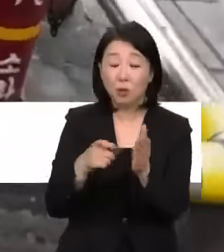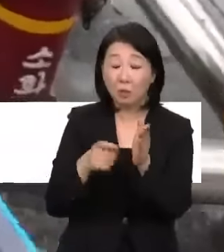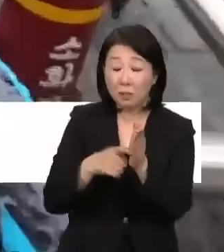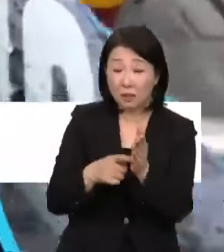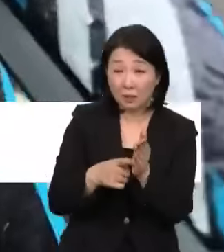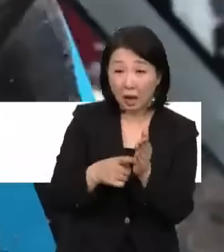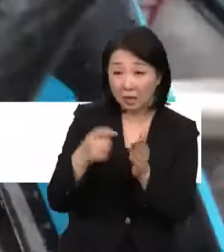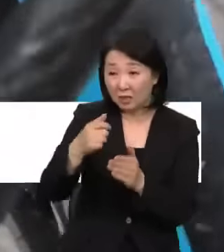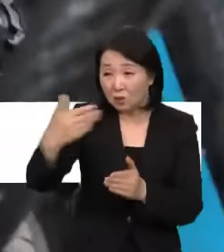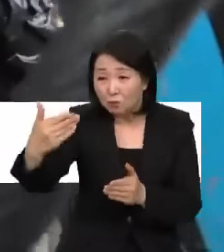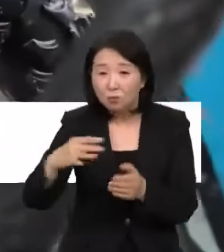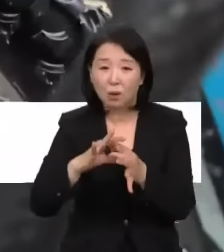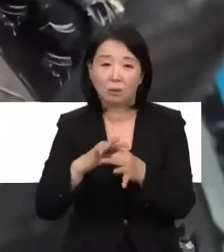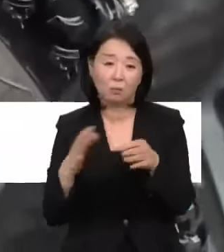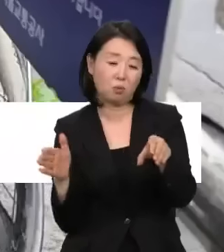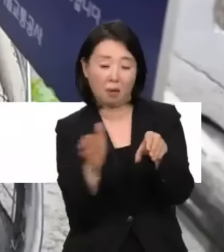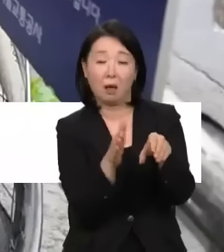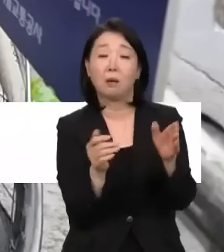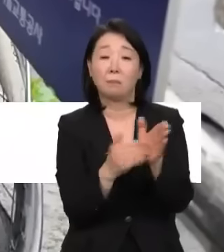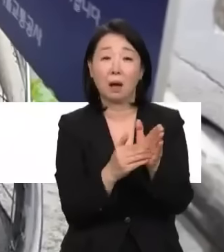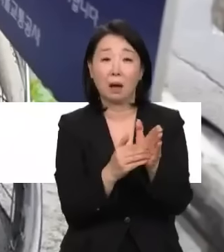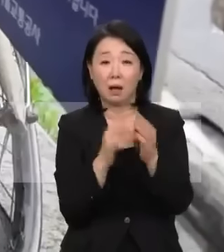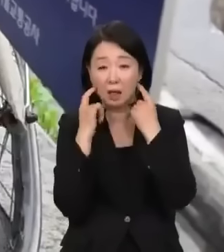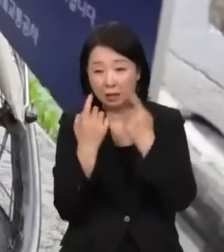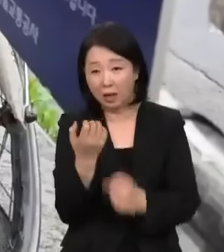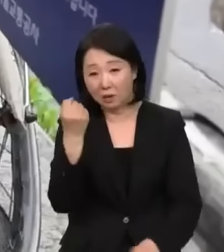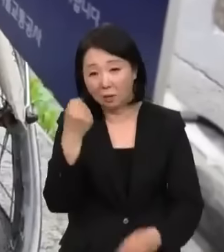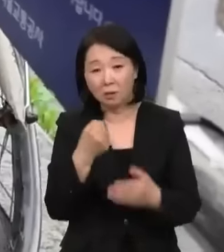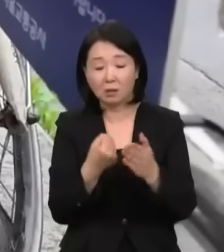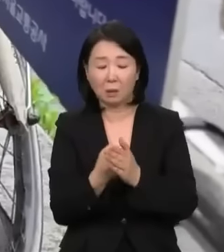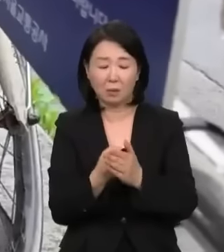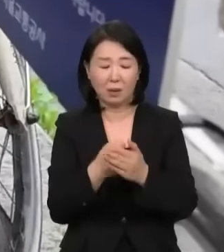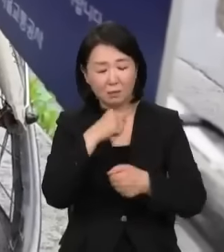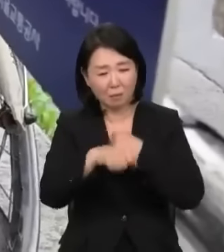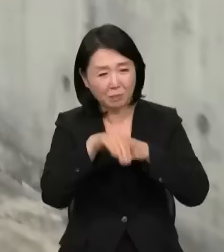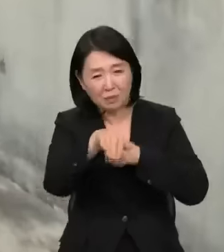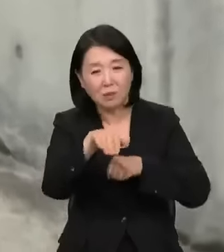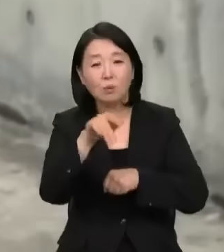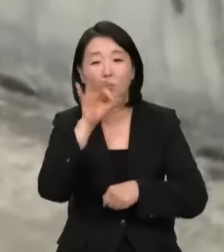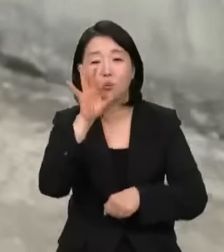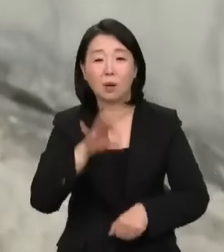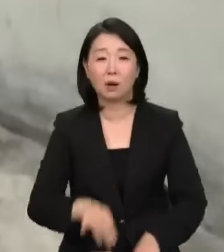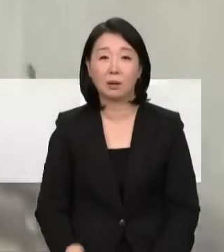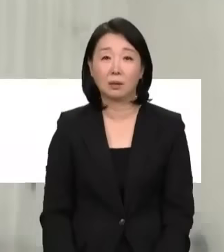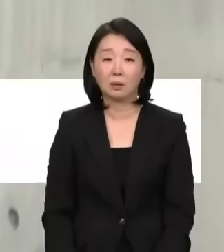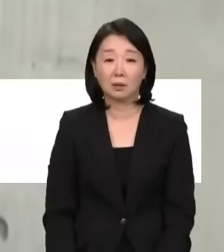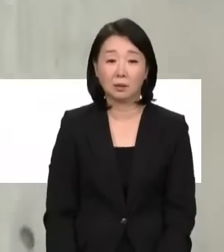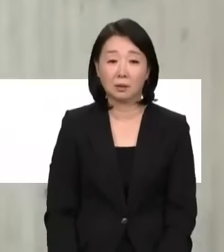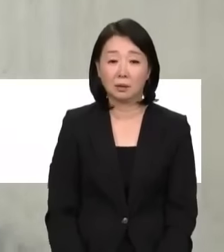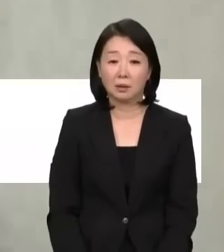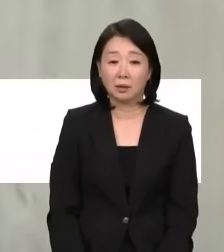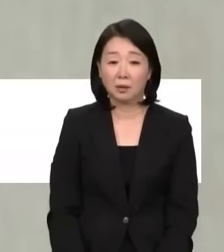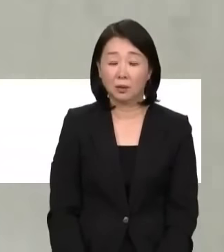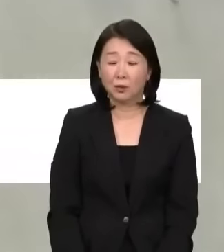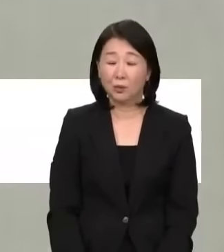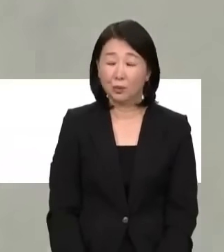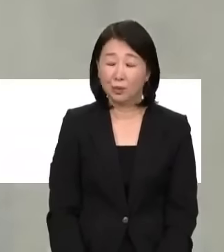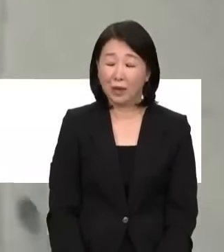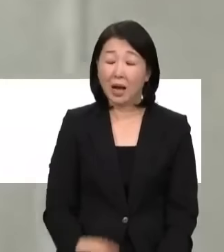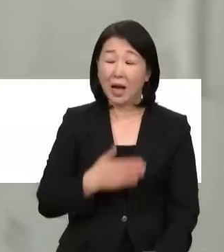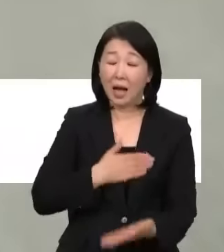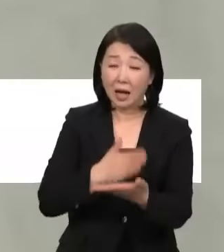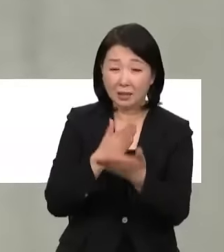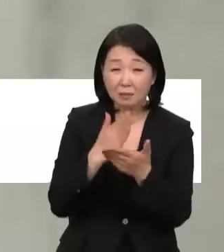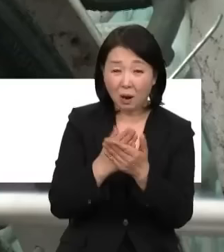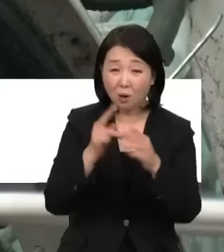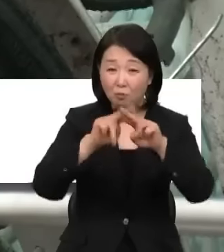비상소화전도 둘러싸고 있습니다. 개인 소유다 보니 함부로 치울 수도 없습니다. 저희가 개구장 붙이고 10일이 지나지 않으면